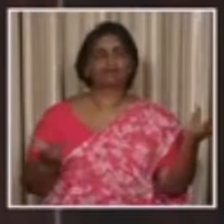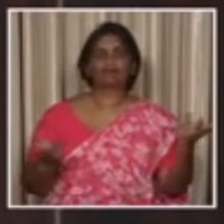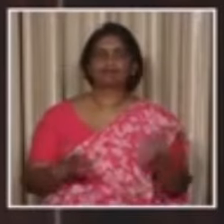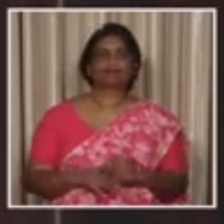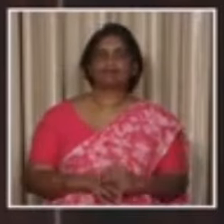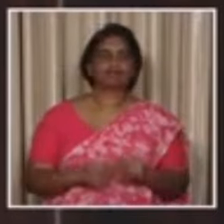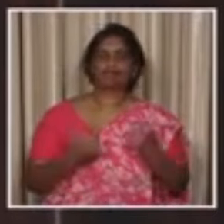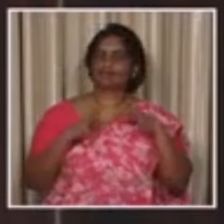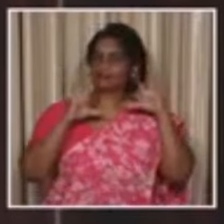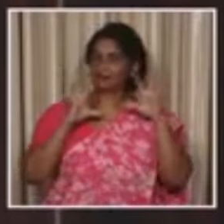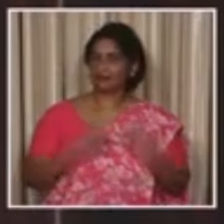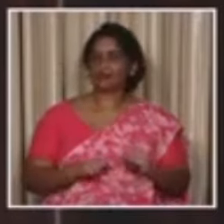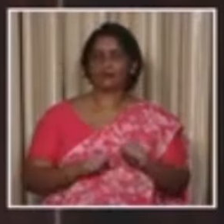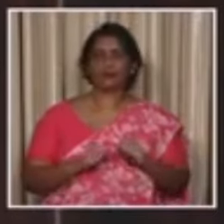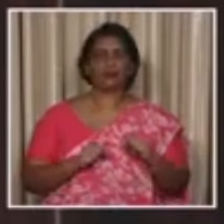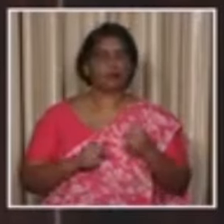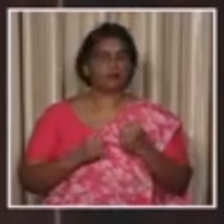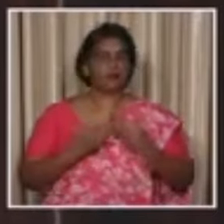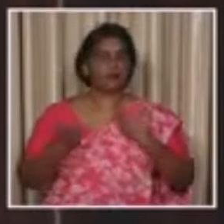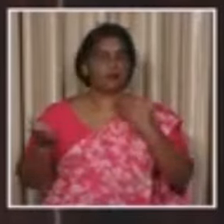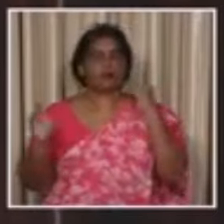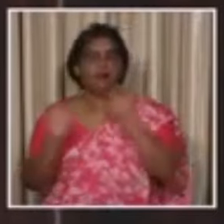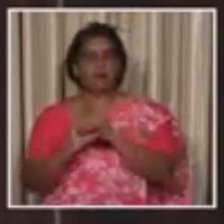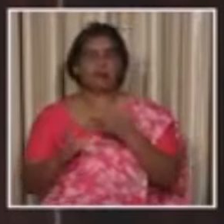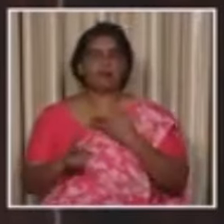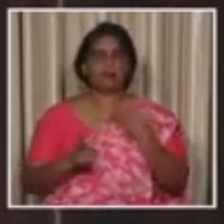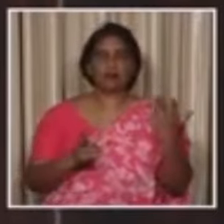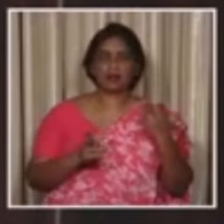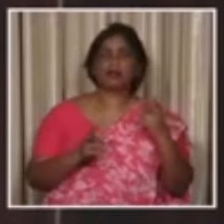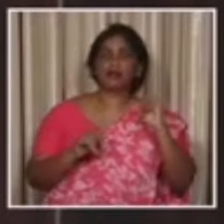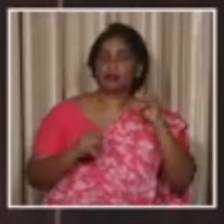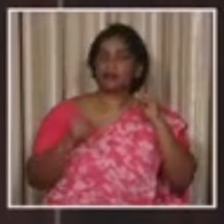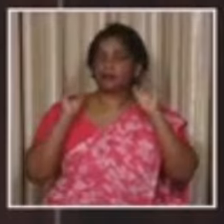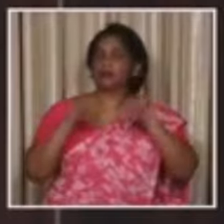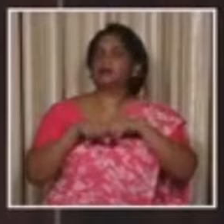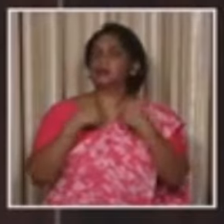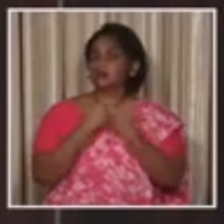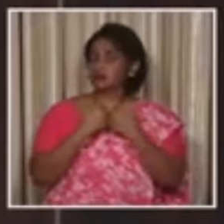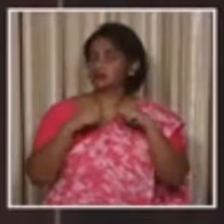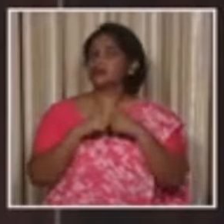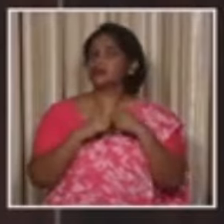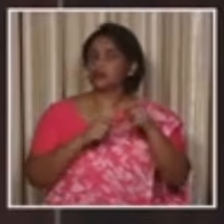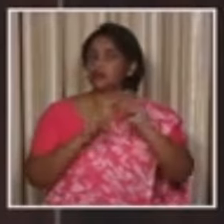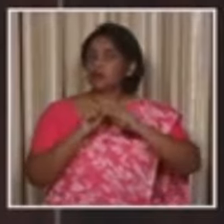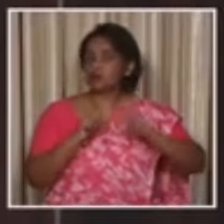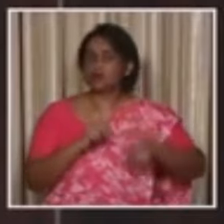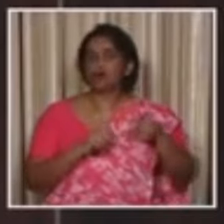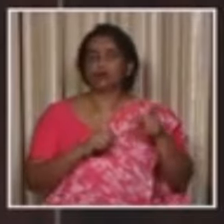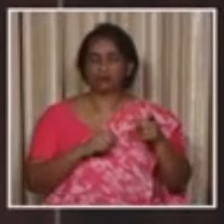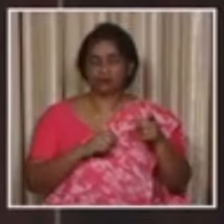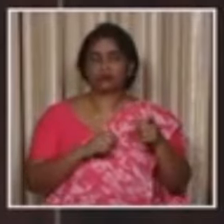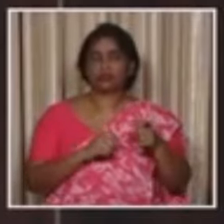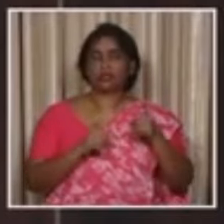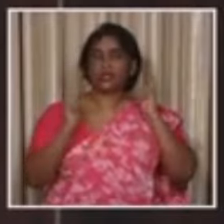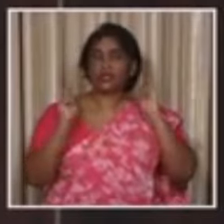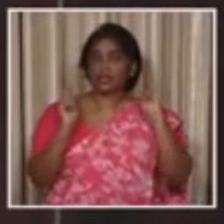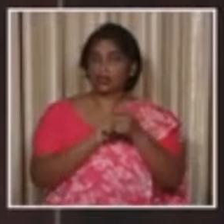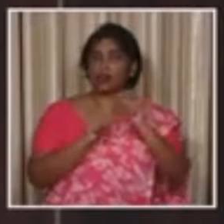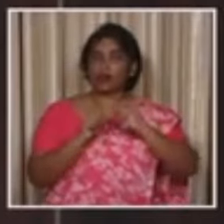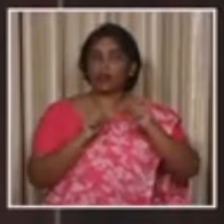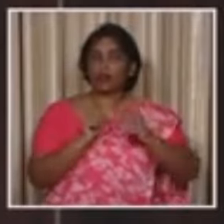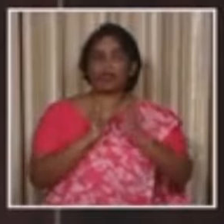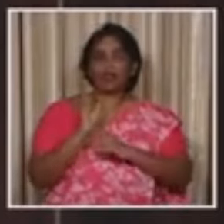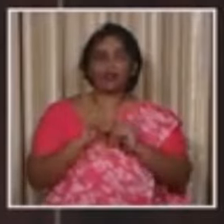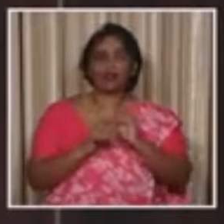මුදවා නොගත් පලාප ප්‍රදේශ විදියට තමයි ඇතම් ක්‍රිකට් ඇතම් ක්‍රීඩා සම්මේලන සහ ඒ මණ්ඩල තියෙන්නේ. ක්‍රිකට් බෝඩ් එක අද ඇමති කියන